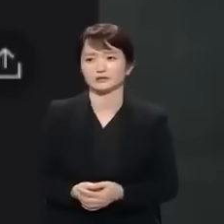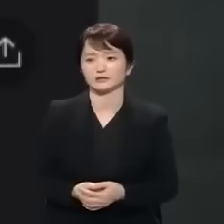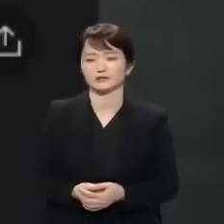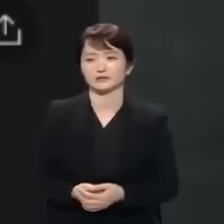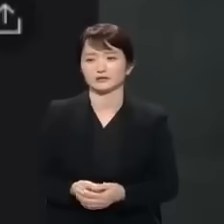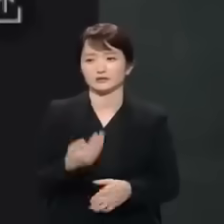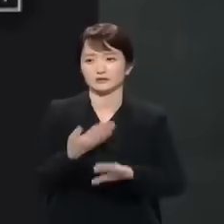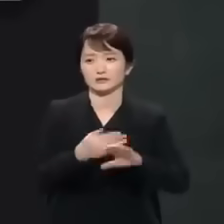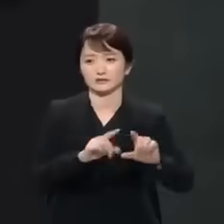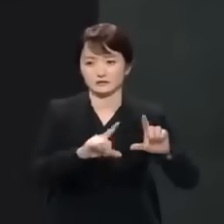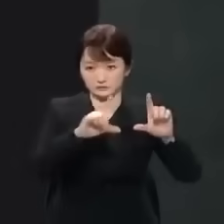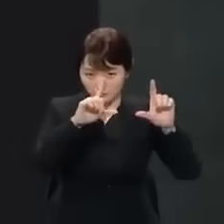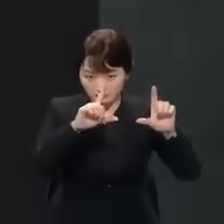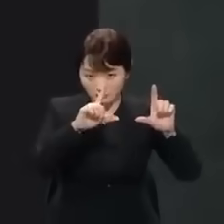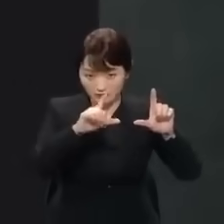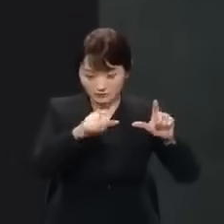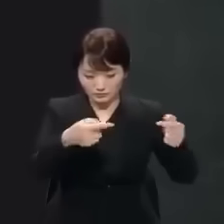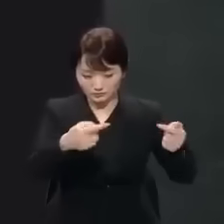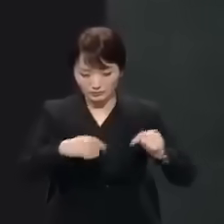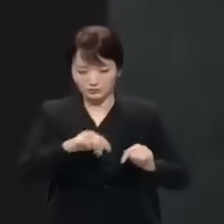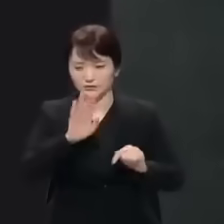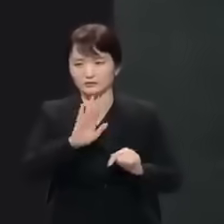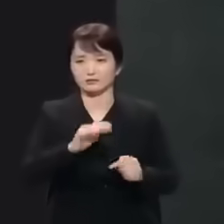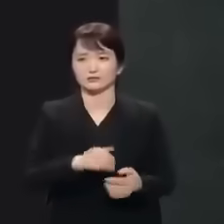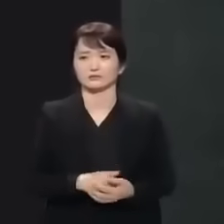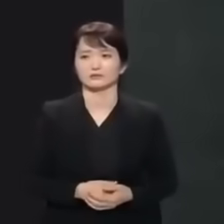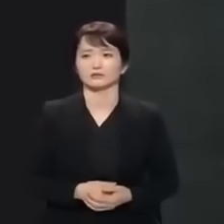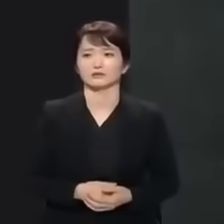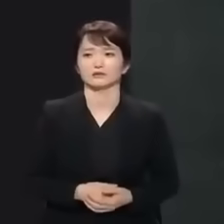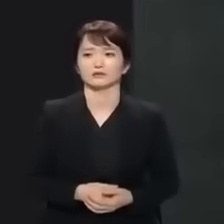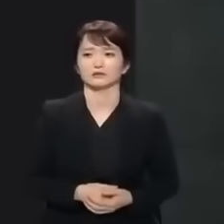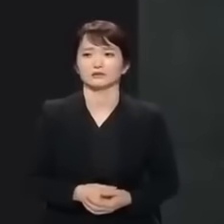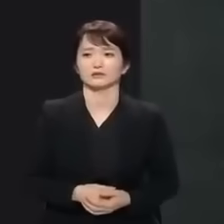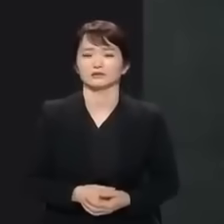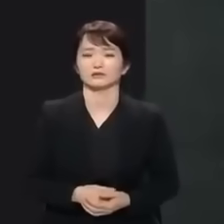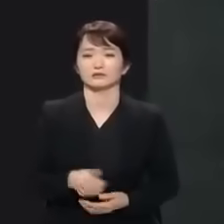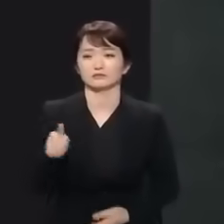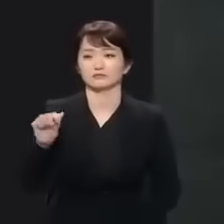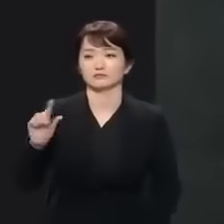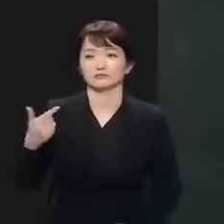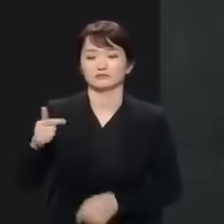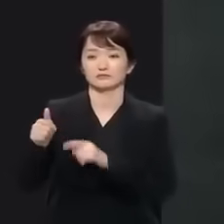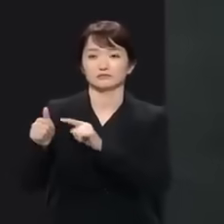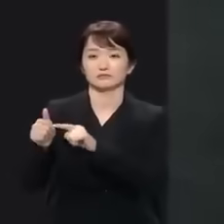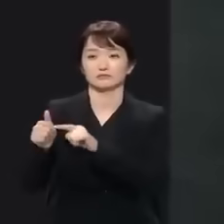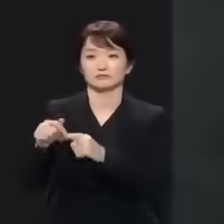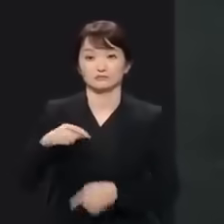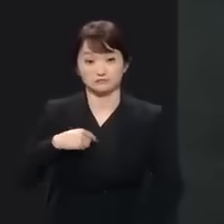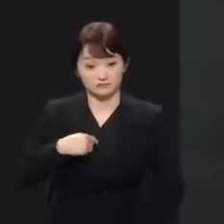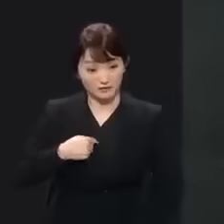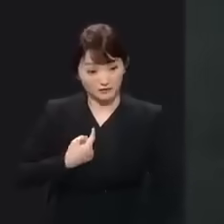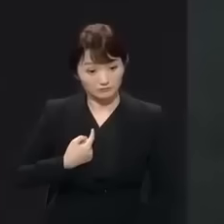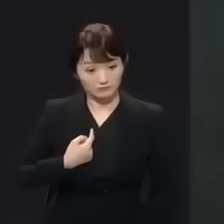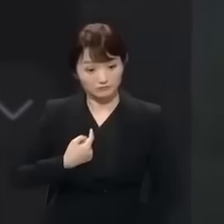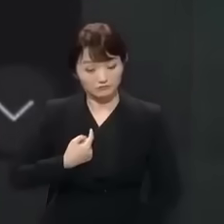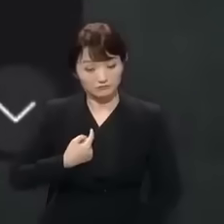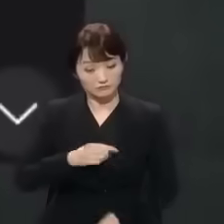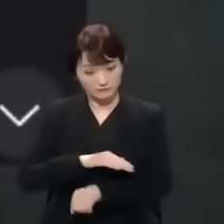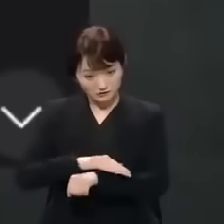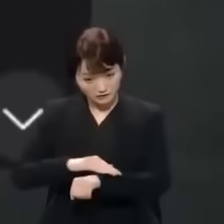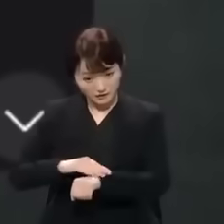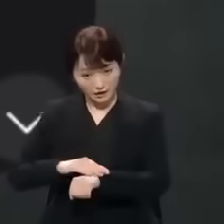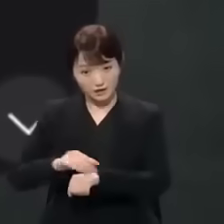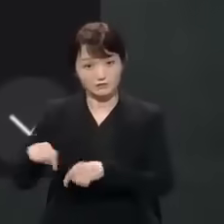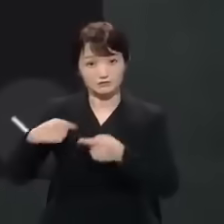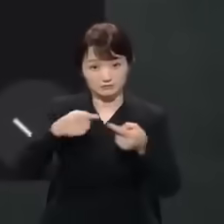날 그렇게 찍혀 있잖아요 그런 얘기도 있었고 한편 또 형 감독은 이제 자신은 충실했다 라면서 토요일 밤에도